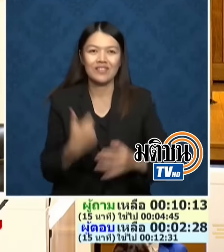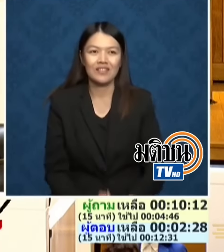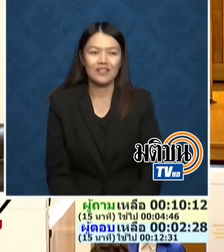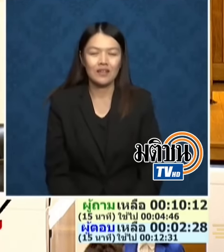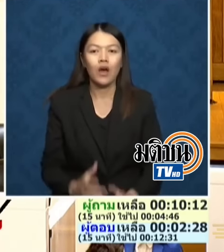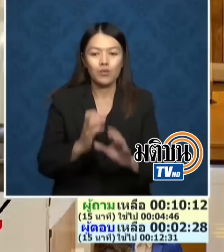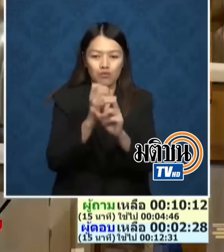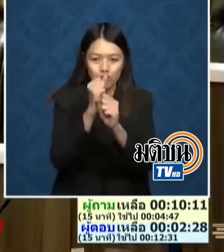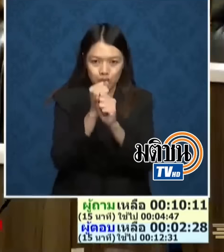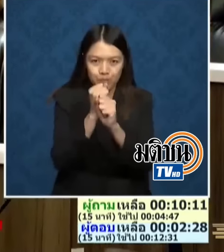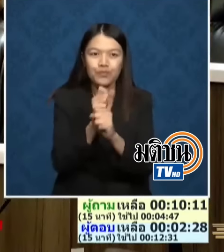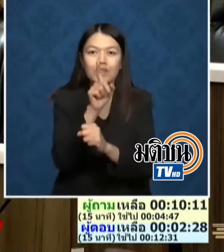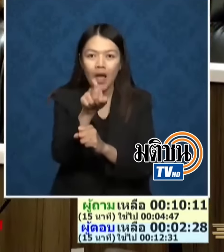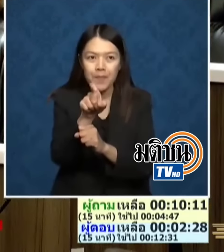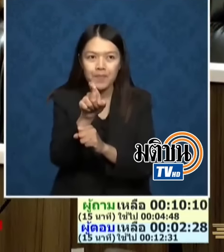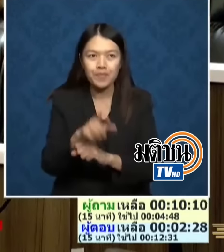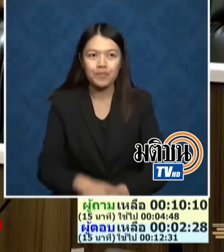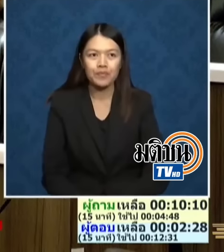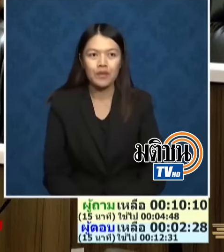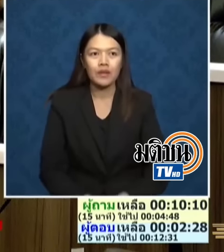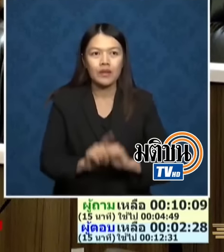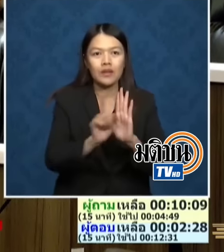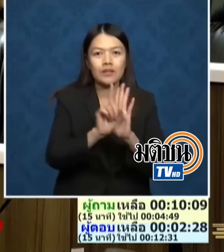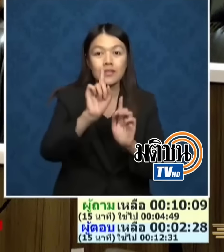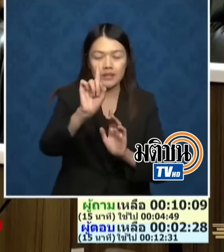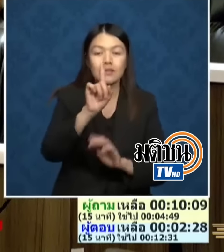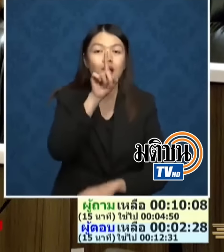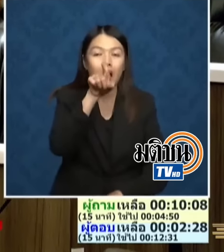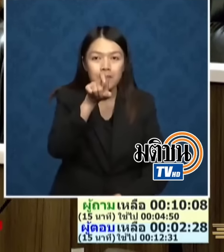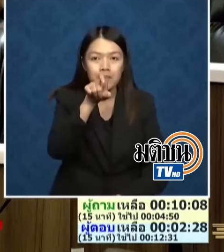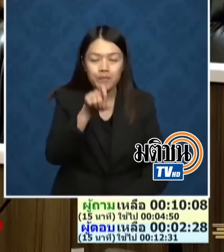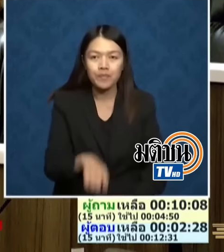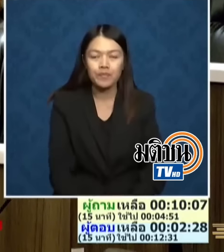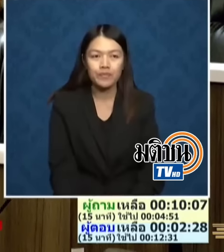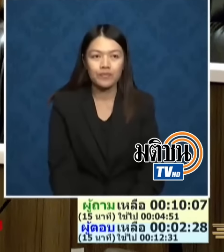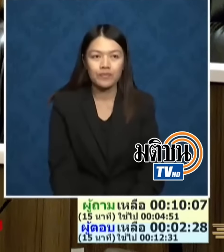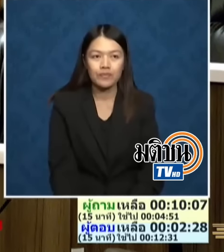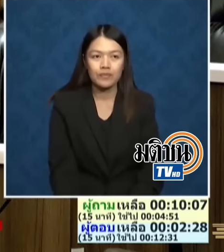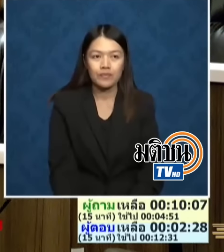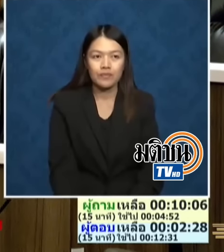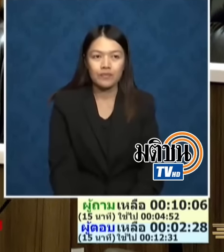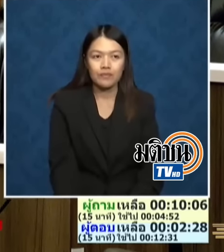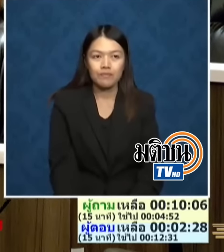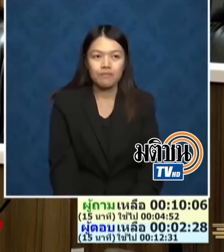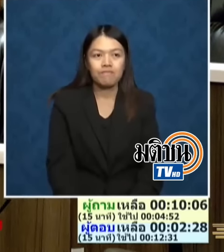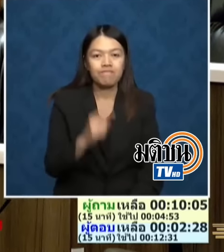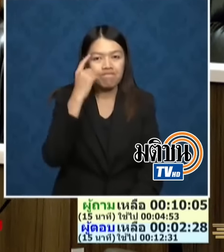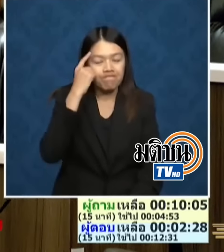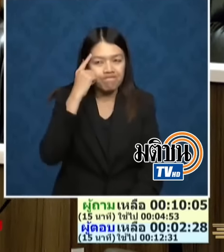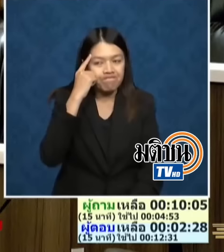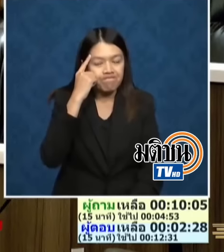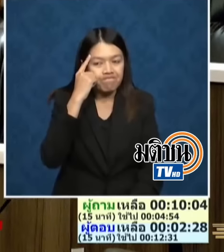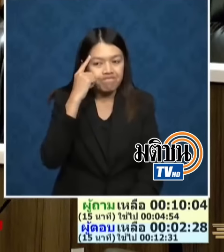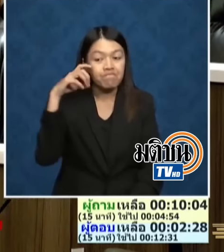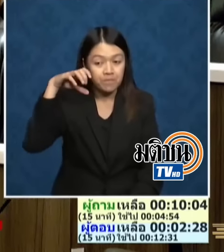ก็สรุปกําถามที่หนึ่ท่านบอกว่าความเห็นของ